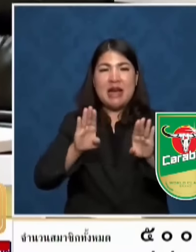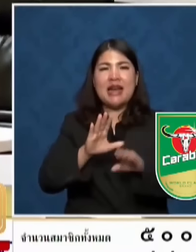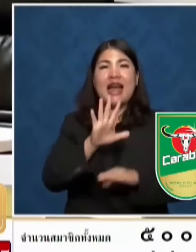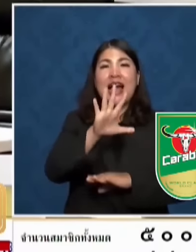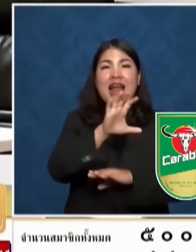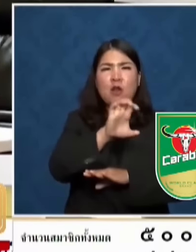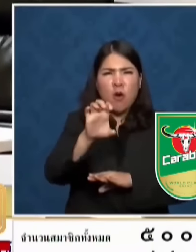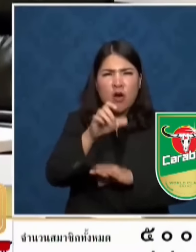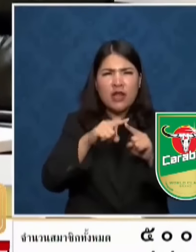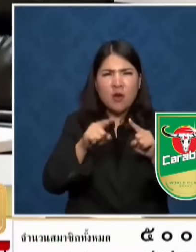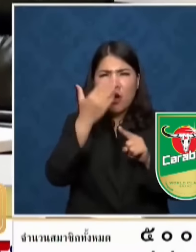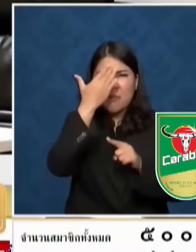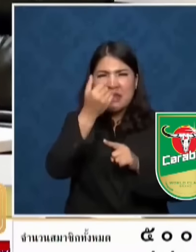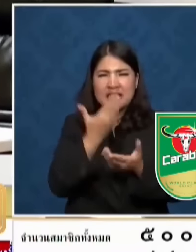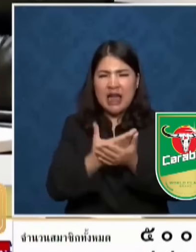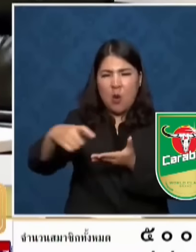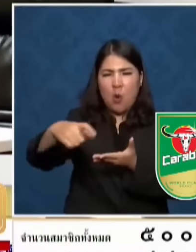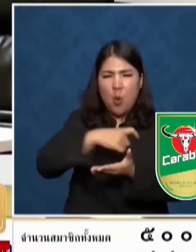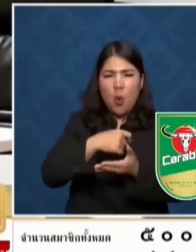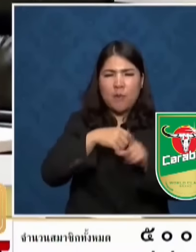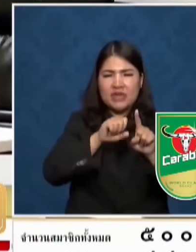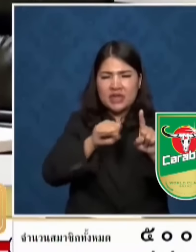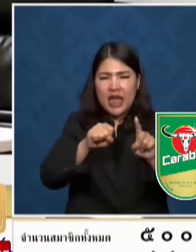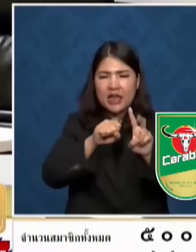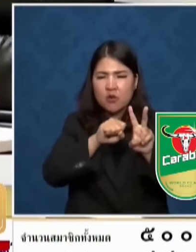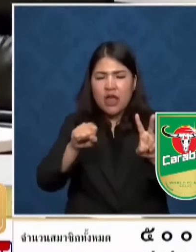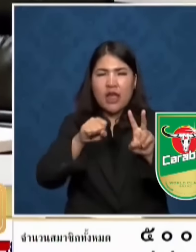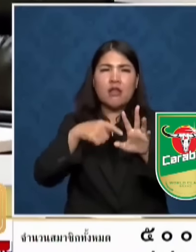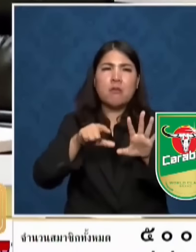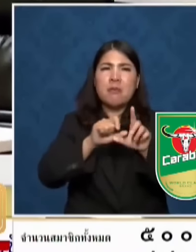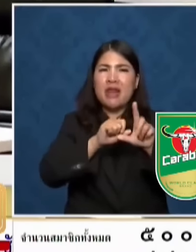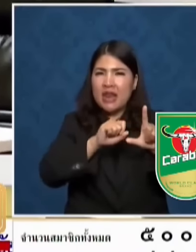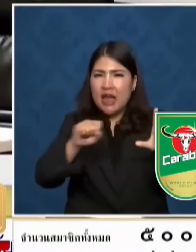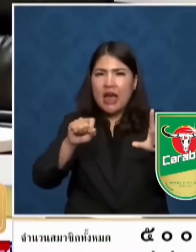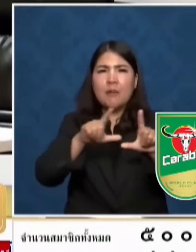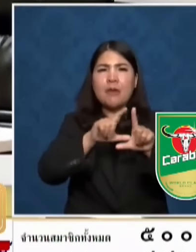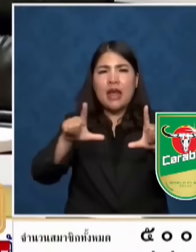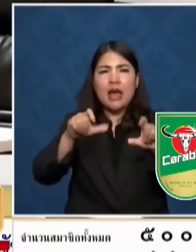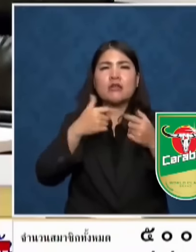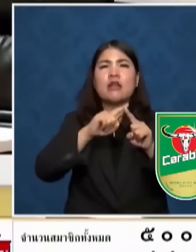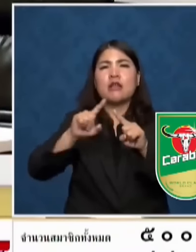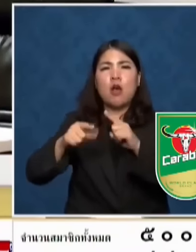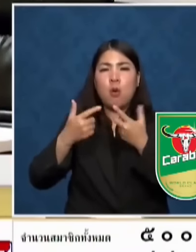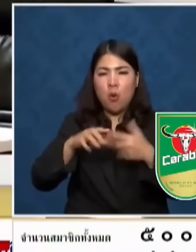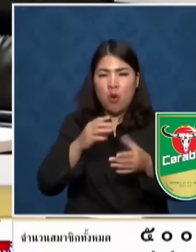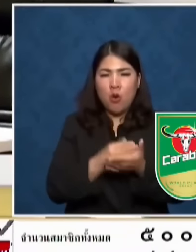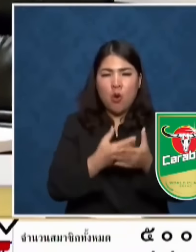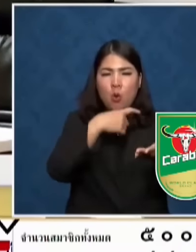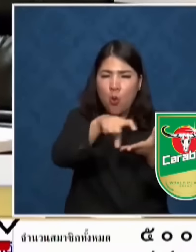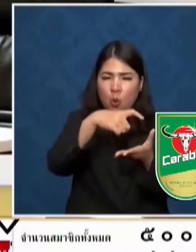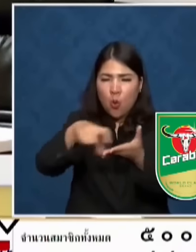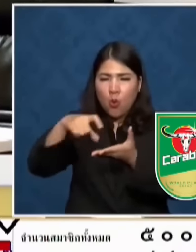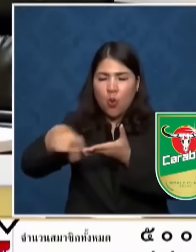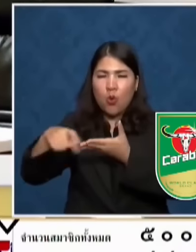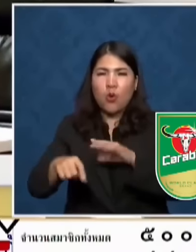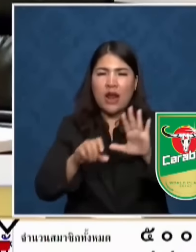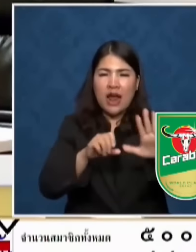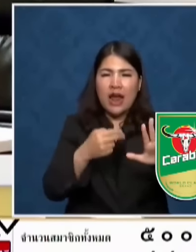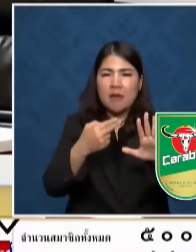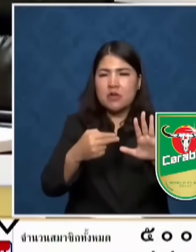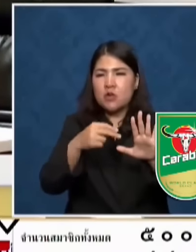1,000 แต่มีเงินโอนเข้ามาหลักหลายแสนหลักหลายล้านและถูกโอนเข้าไปบัญชีอื่น 5-6 บัญชีทันที